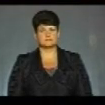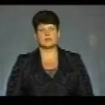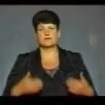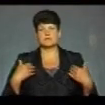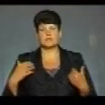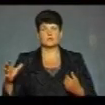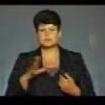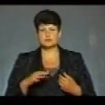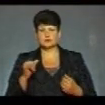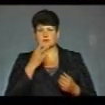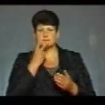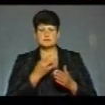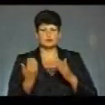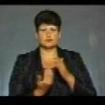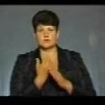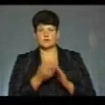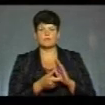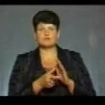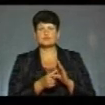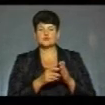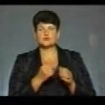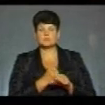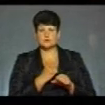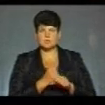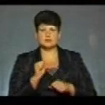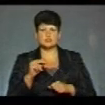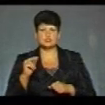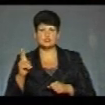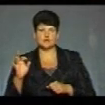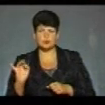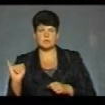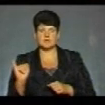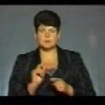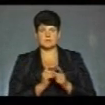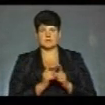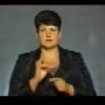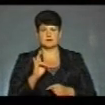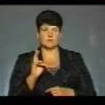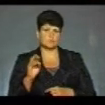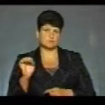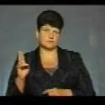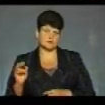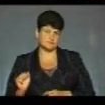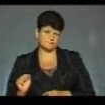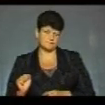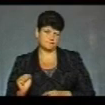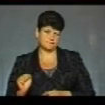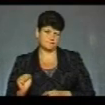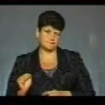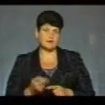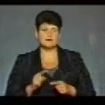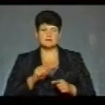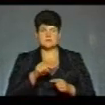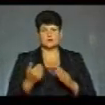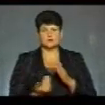вітаю всіх, хто зараз з нами. Ви дивитесь новини. У студії для вас працюють ведуча Анастасія Чечко і сурдоперекладач Надія Коцовська. І у цьому